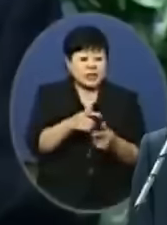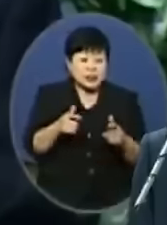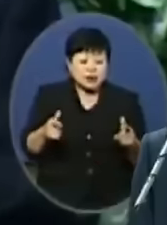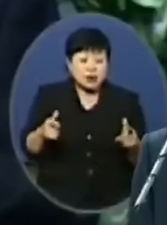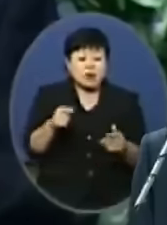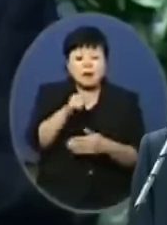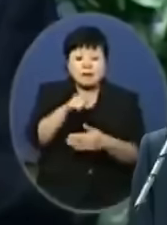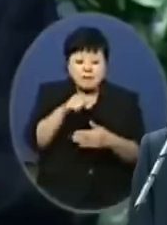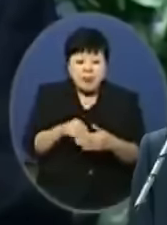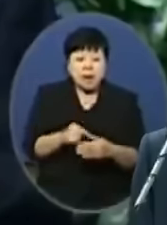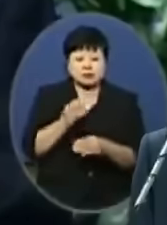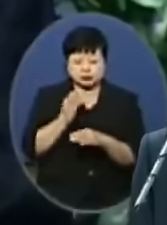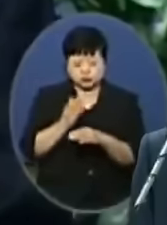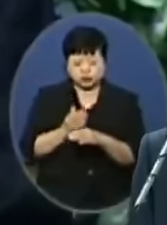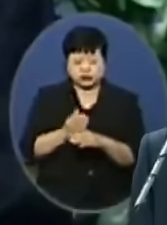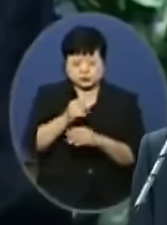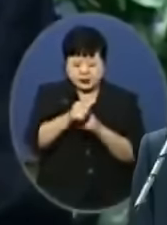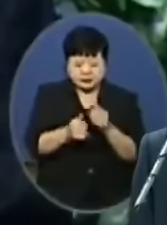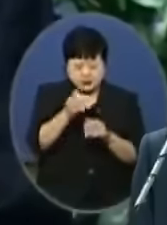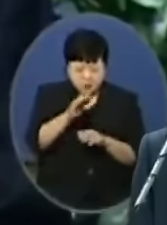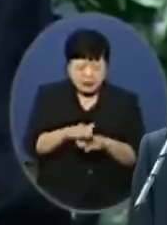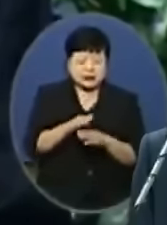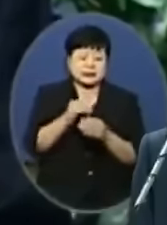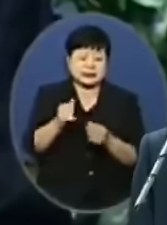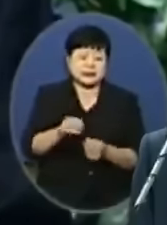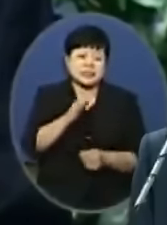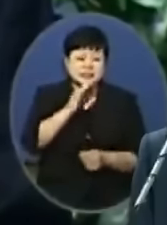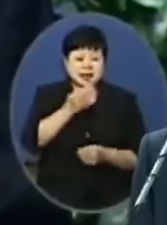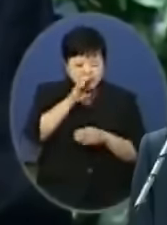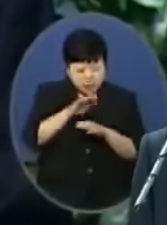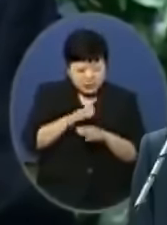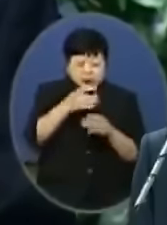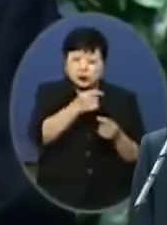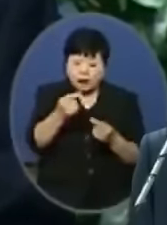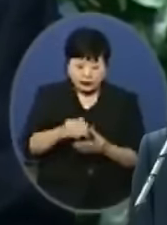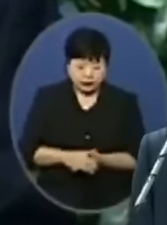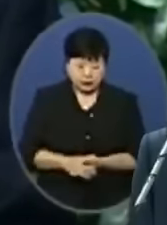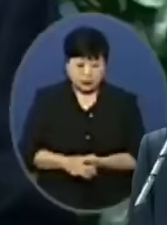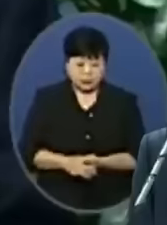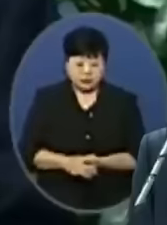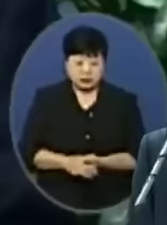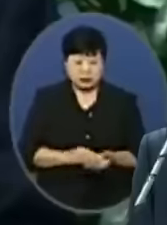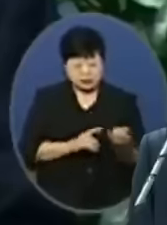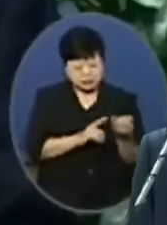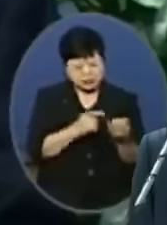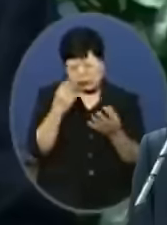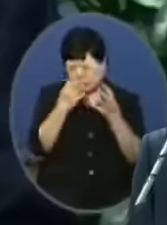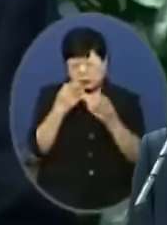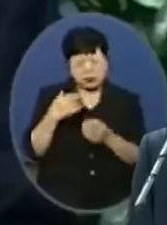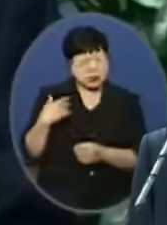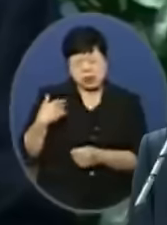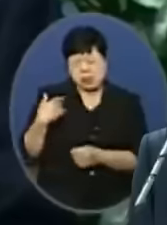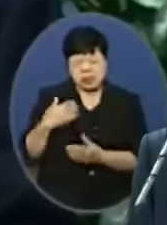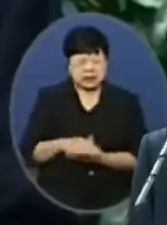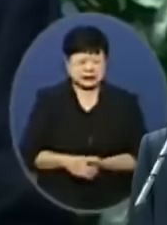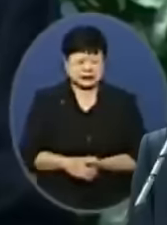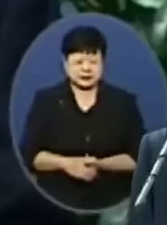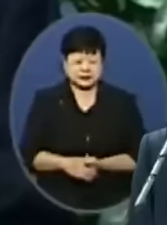아니라 마음 중심에서 하나님을 예배하는 자가 참 예배를 하는 것입니다. 그 너무 복잡해서 우리 알아들을 수도